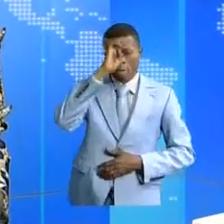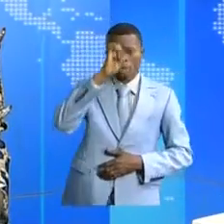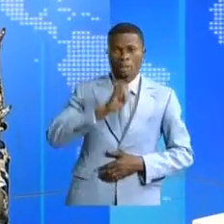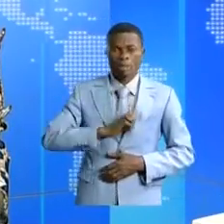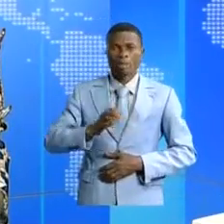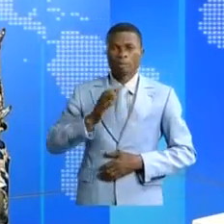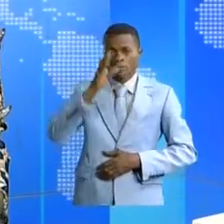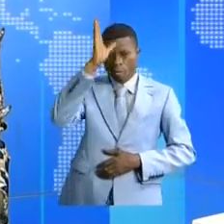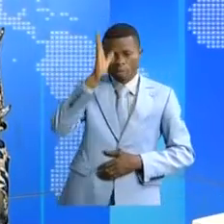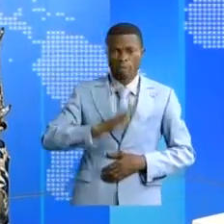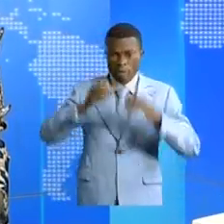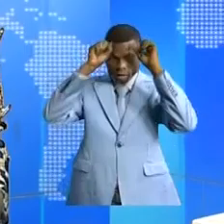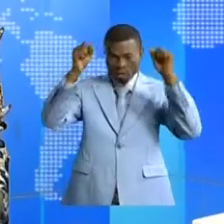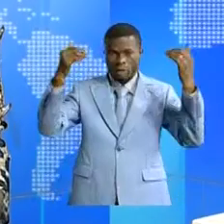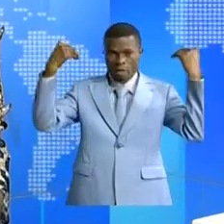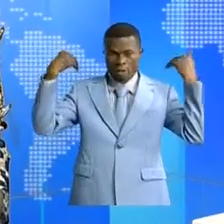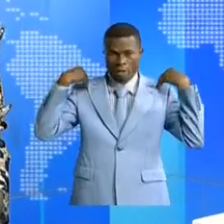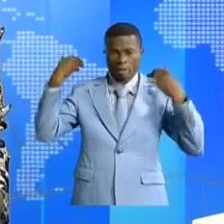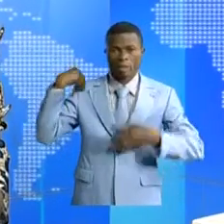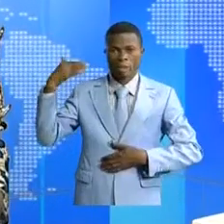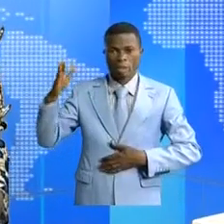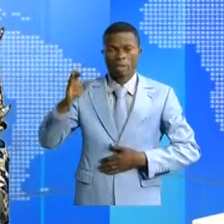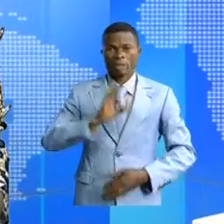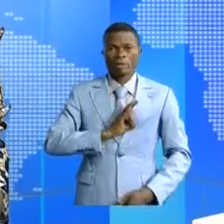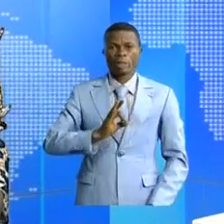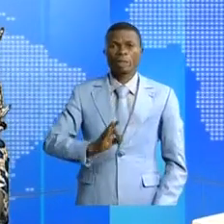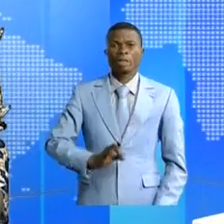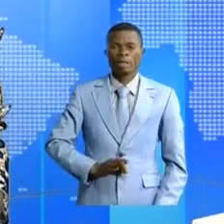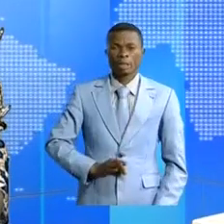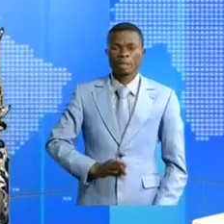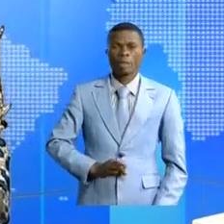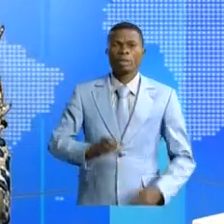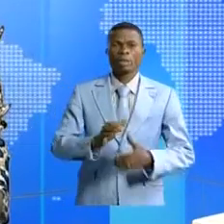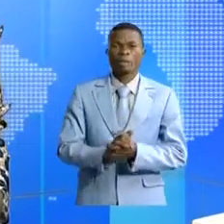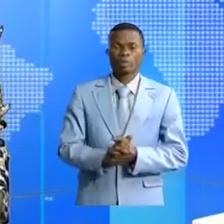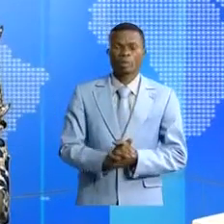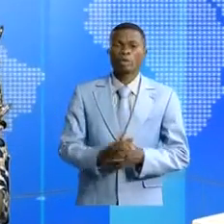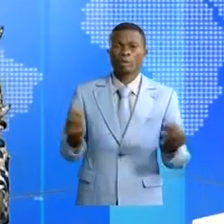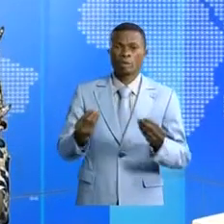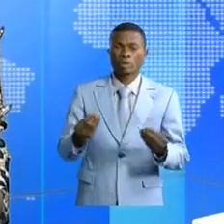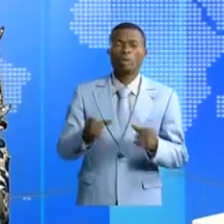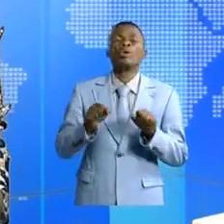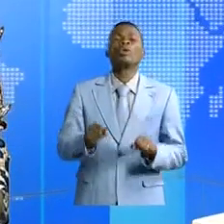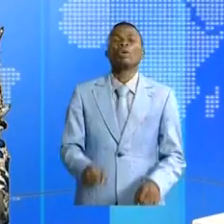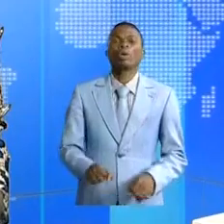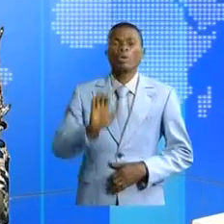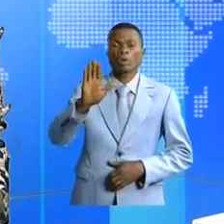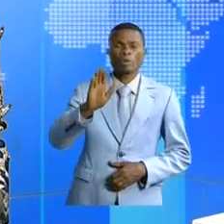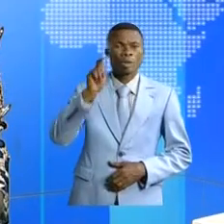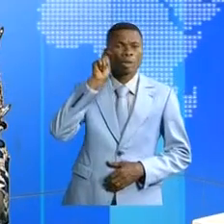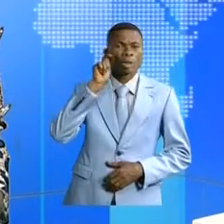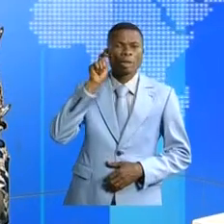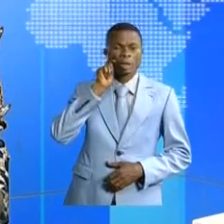Monsieur le Président de la République, chef de l'État, Félix-Antoine Tshisekedi Tshilombo, suite au décès de votre tante,